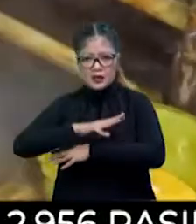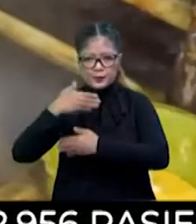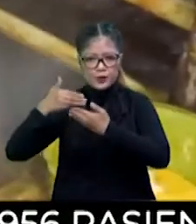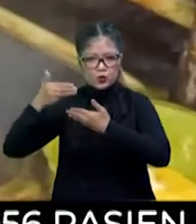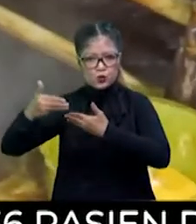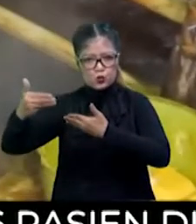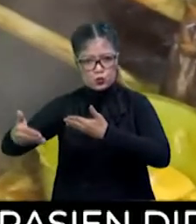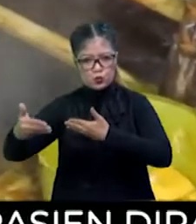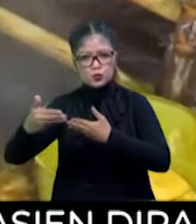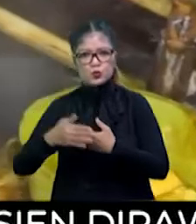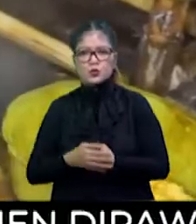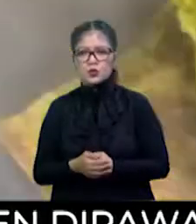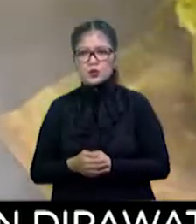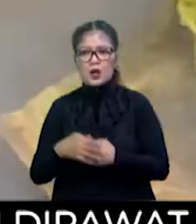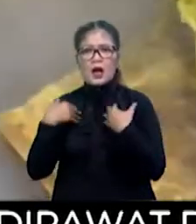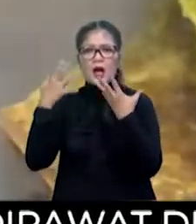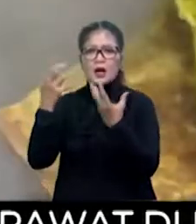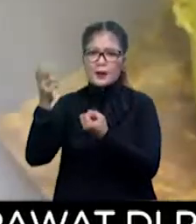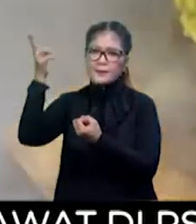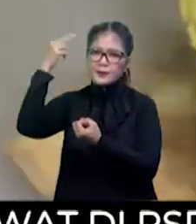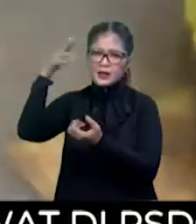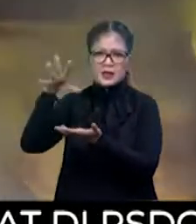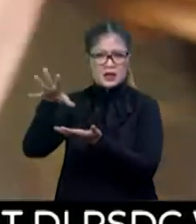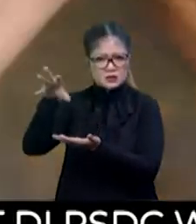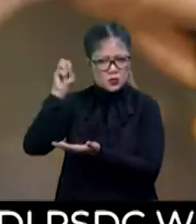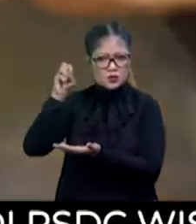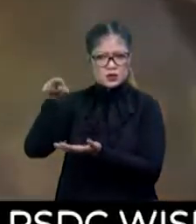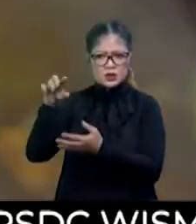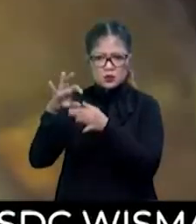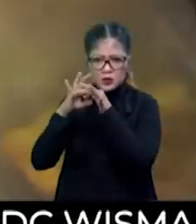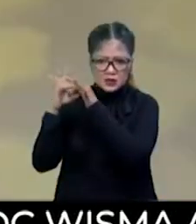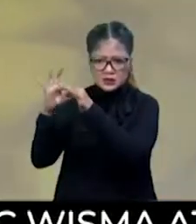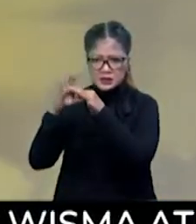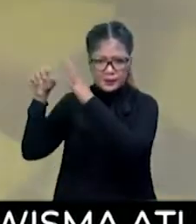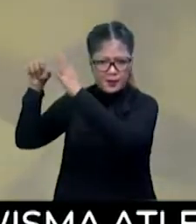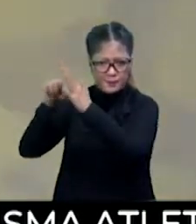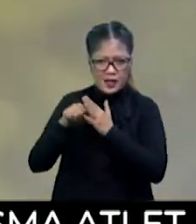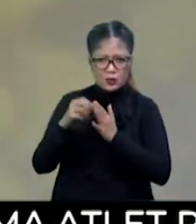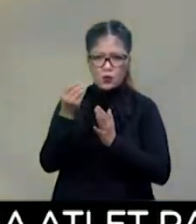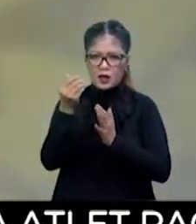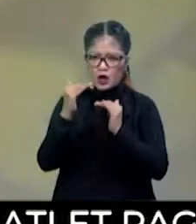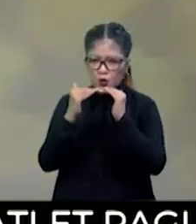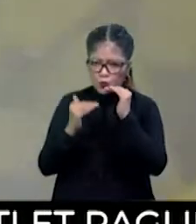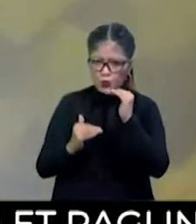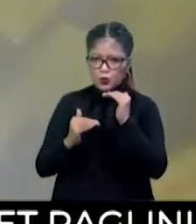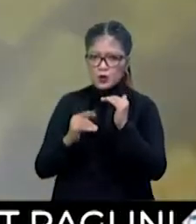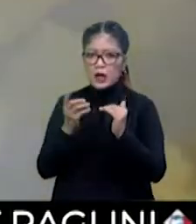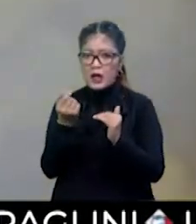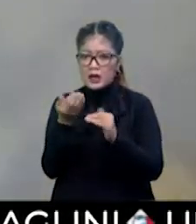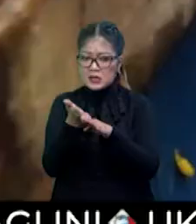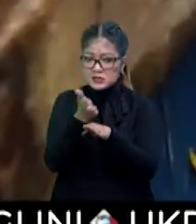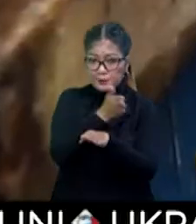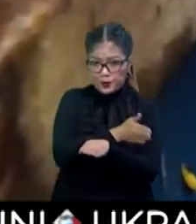perajin berharap pemerintah pusat berpartisipasi menurunkan harga kacang kedelai ke harga awal untuk menghindari usaha perajin tahu tempe gulung tikar.